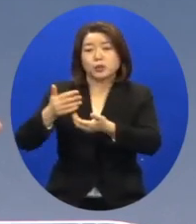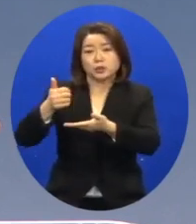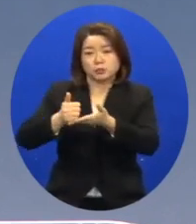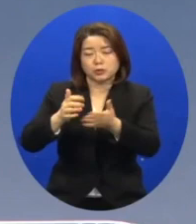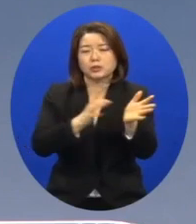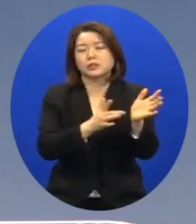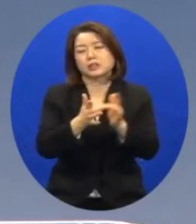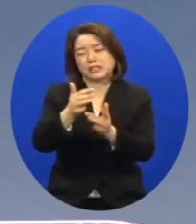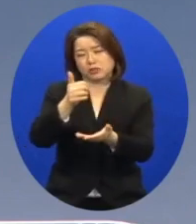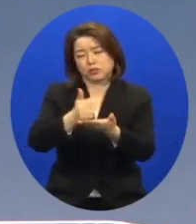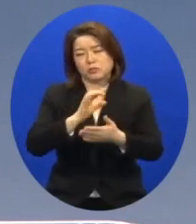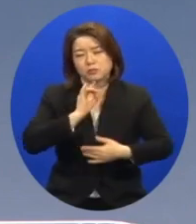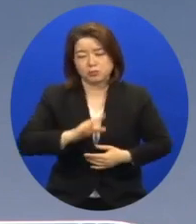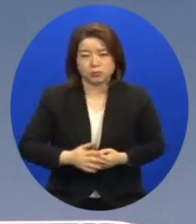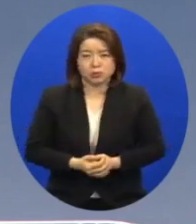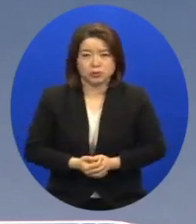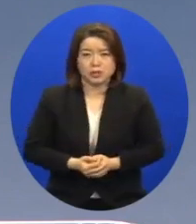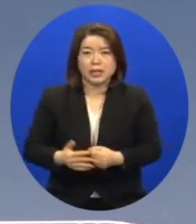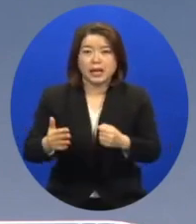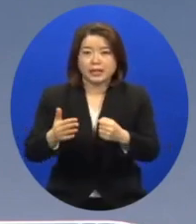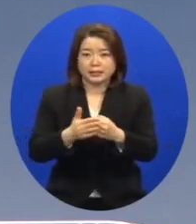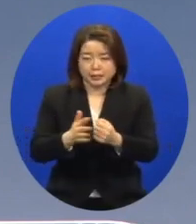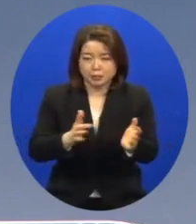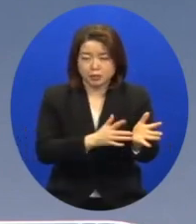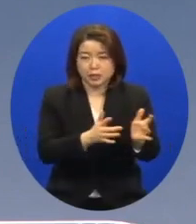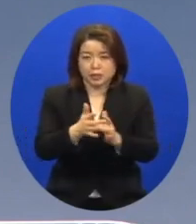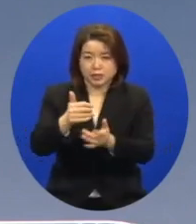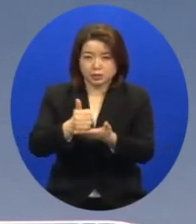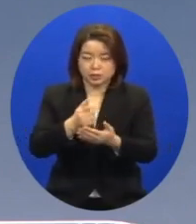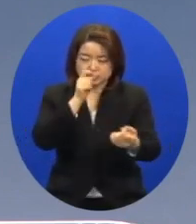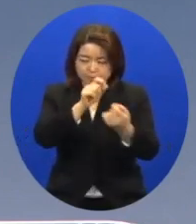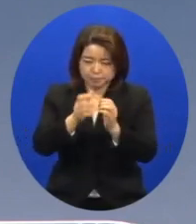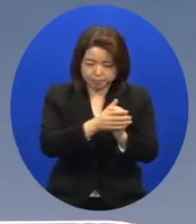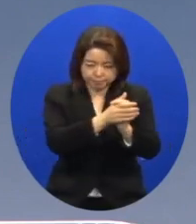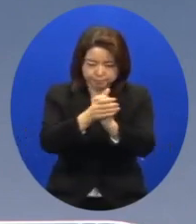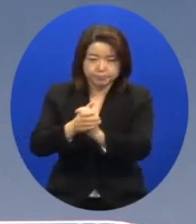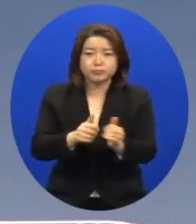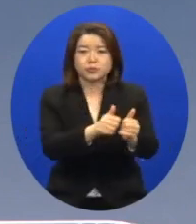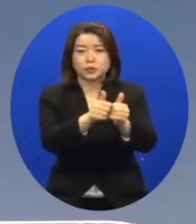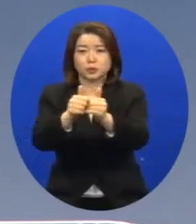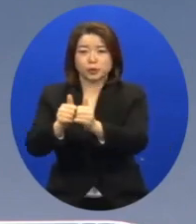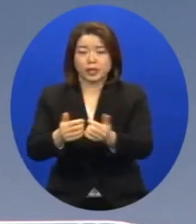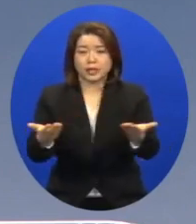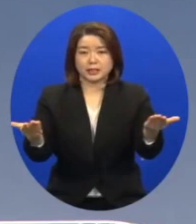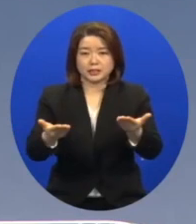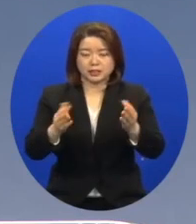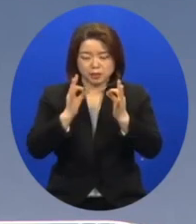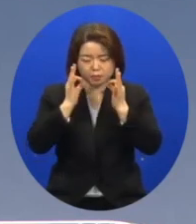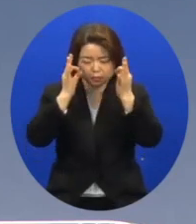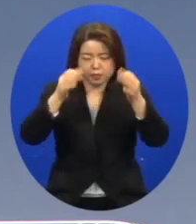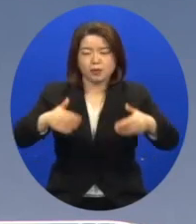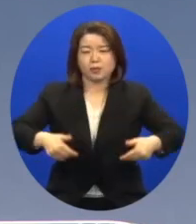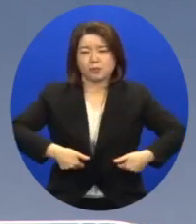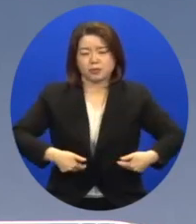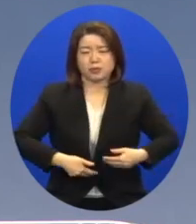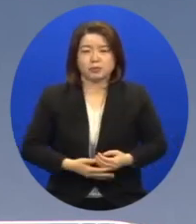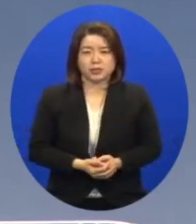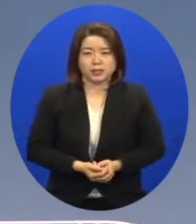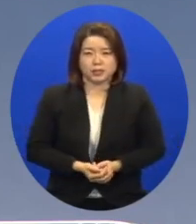없어요 그러므로 예수님과 친밀한 동행 하는 일을 힘써야 하는 것입니다